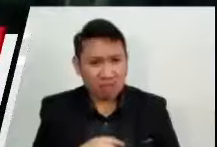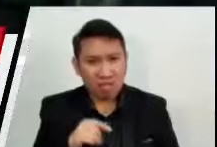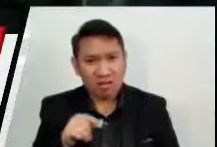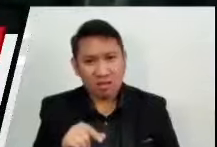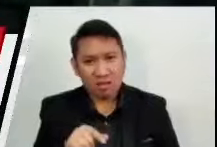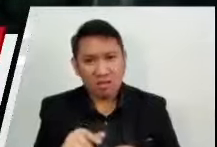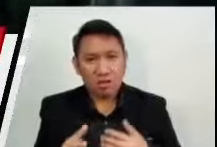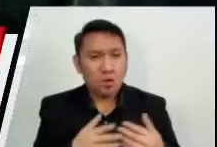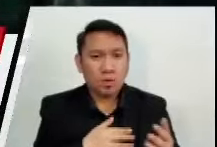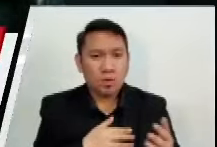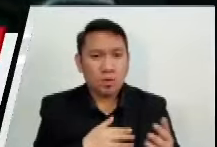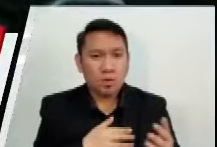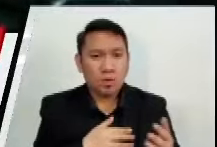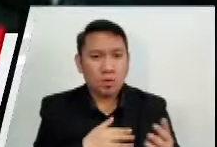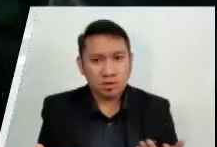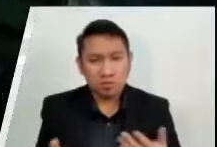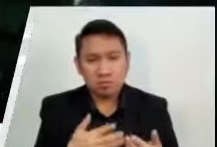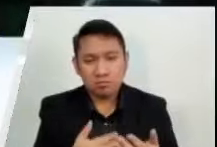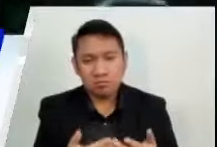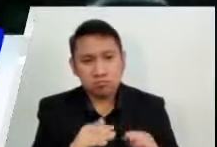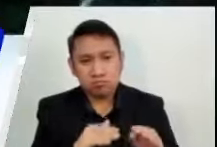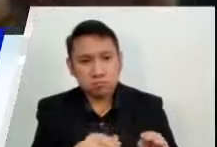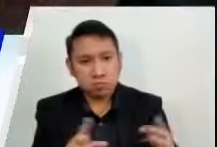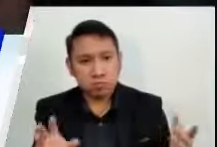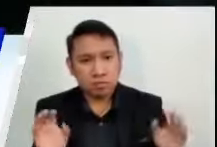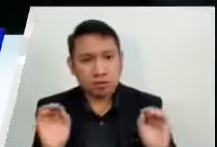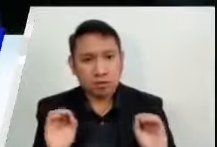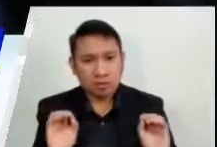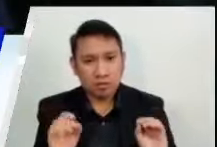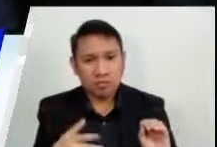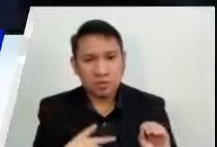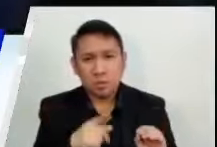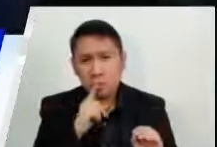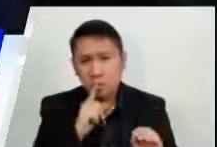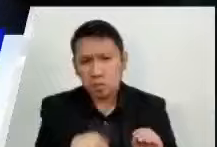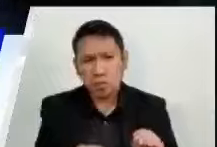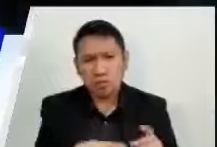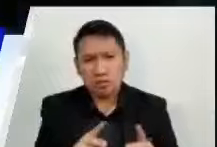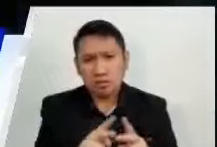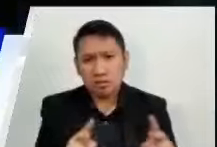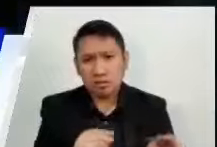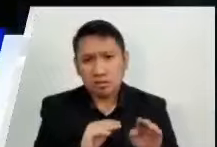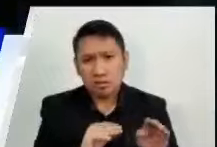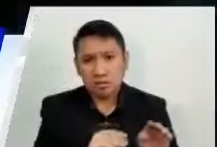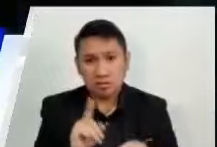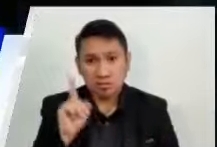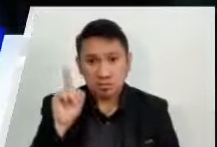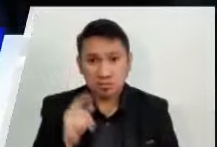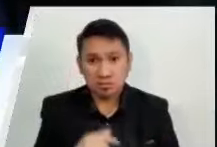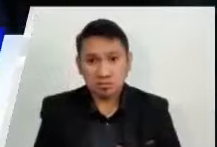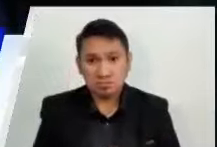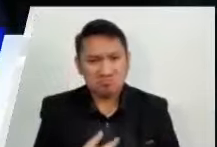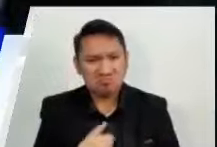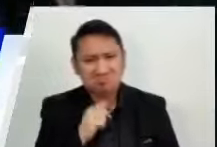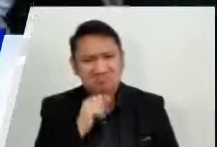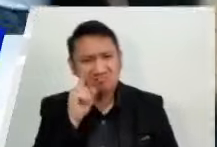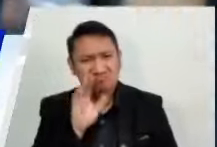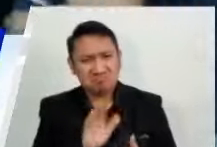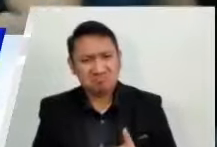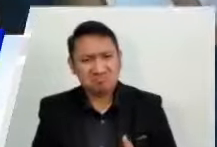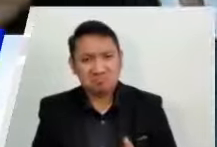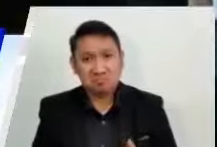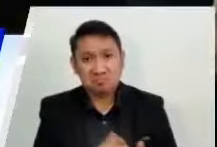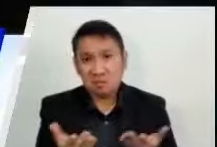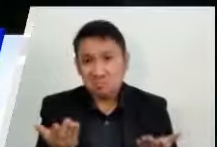ng kalsada, wala rin po. Talagang sobrang traffic po. Ang pasahero na si Kier Gutierrez, di rin masyado bilib. Pwede rin makabawas, pero hindi lang naman daw sa